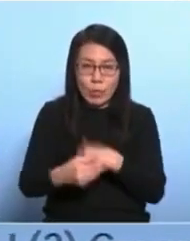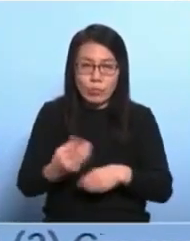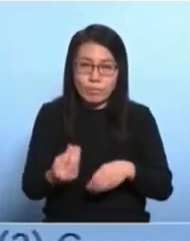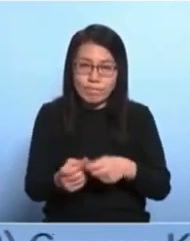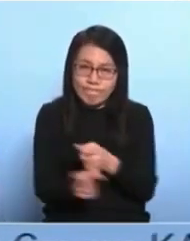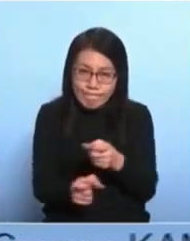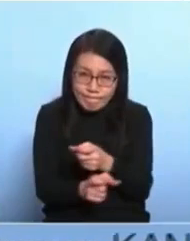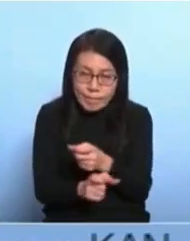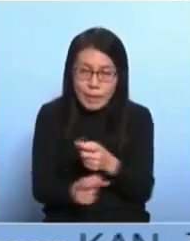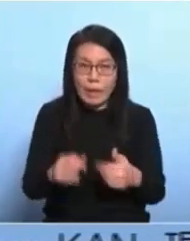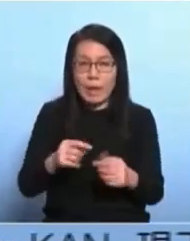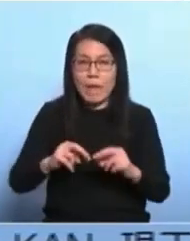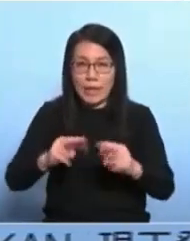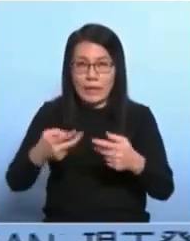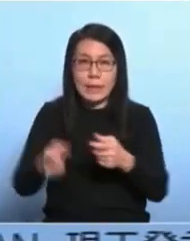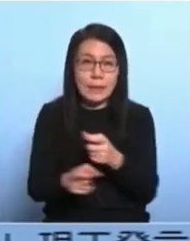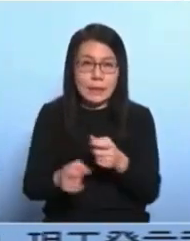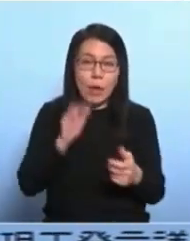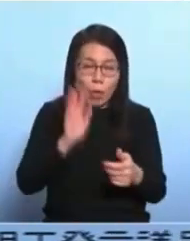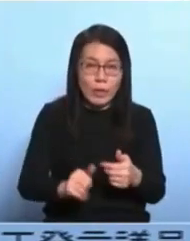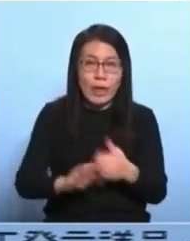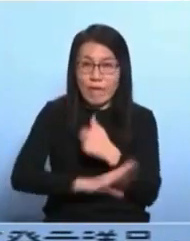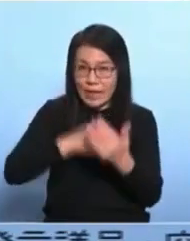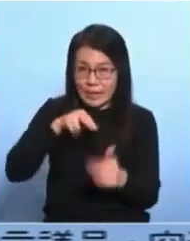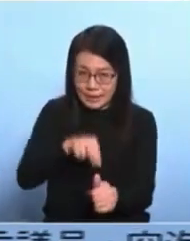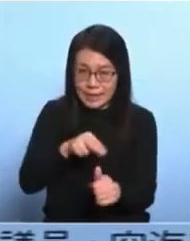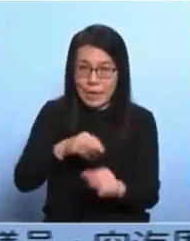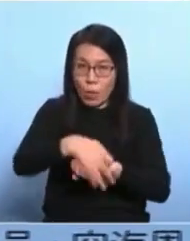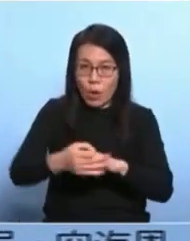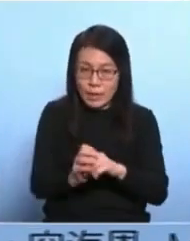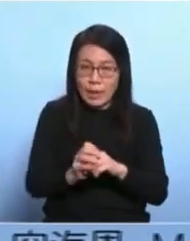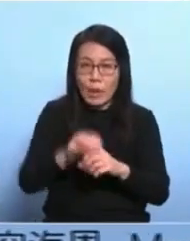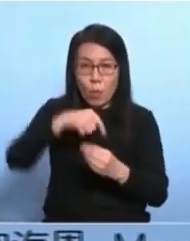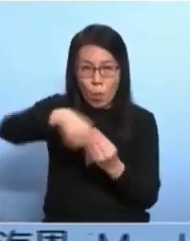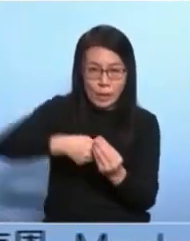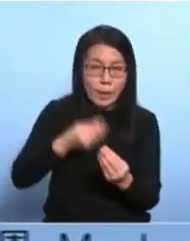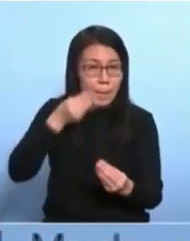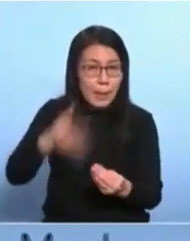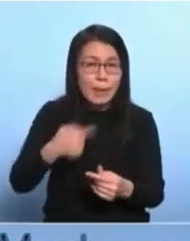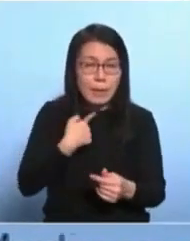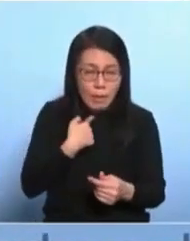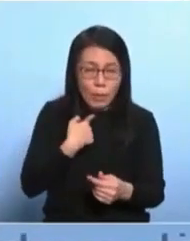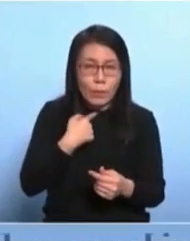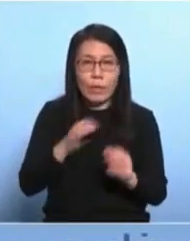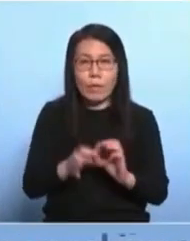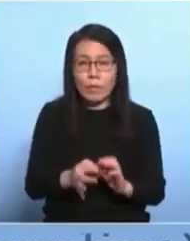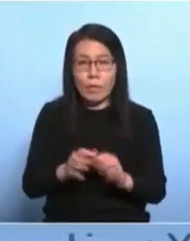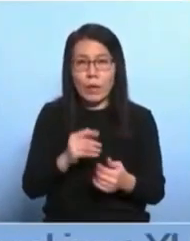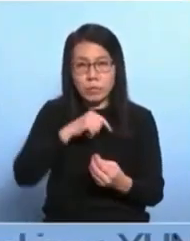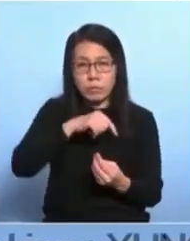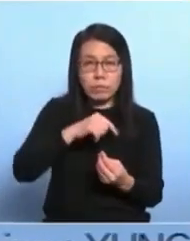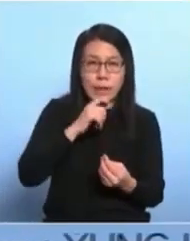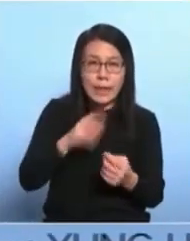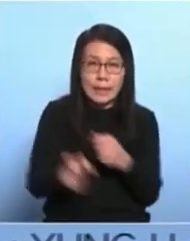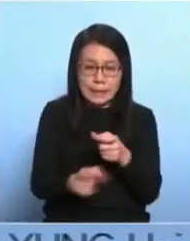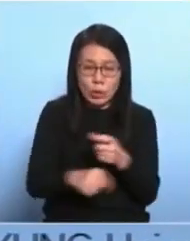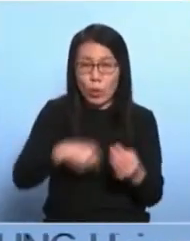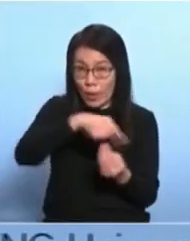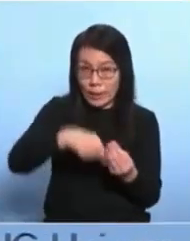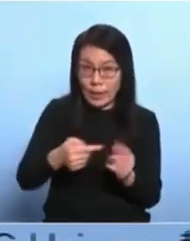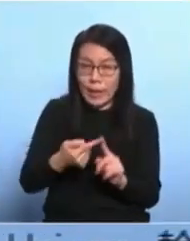體系，發展市場化、法治化、國際化的營商環境。有關措施都是圍繞住市場環